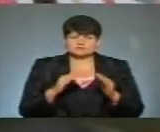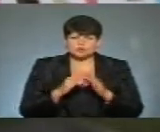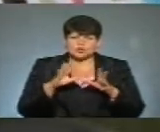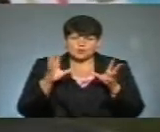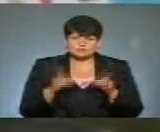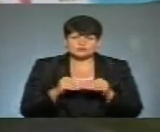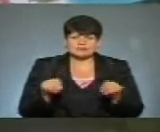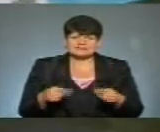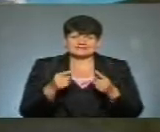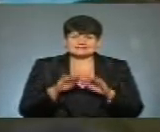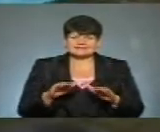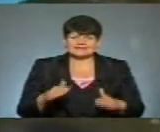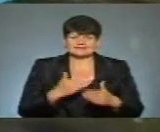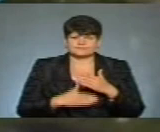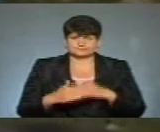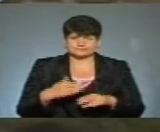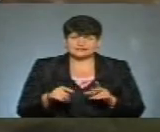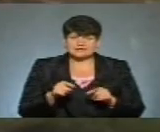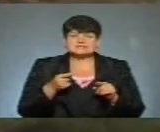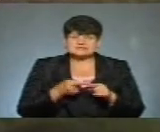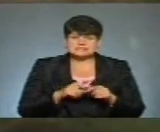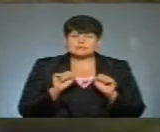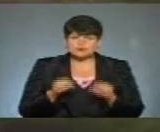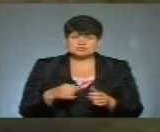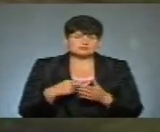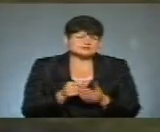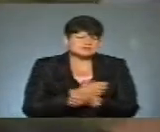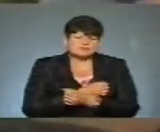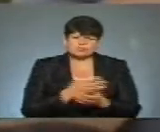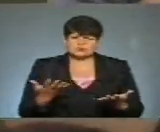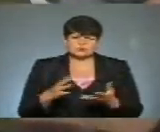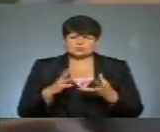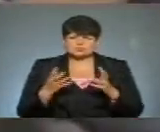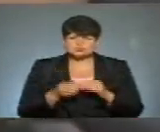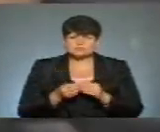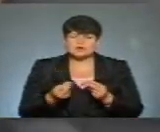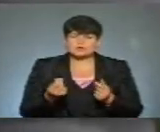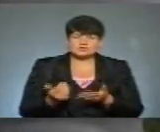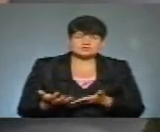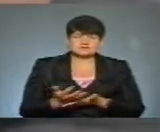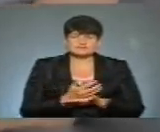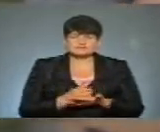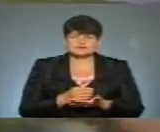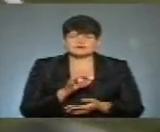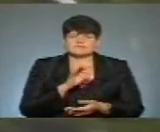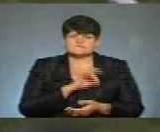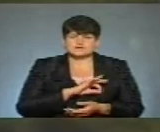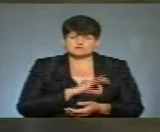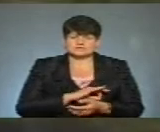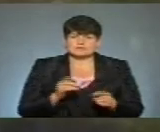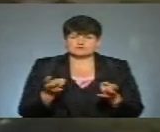з інвалідністю. Ці малюнки можна буде купити за будь-яку суму, а зібрані кошти використають на потреби